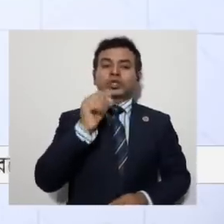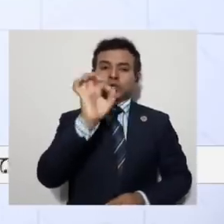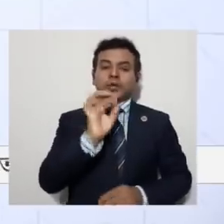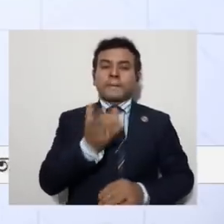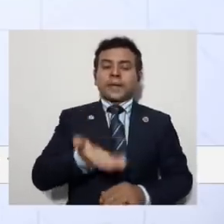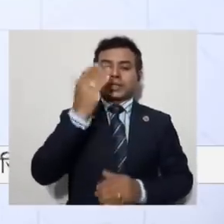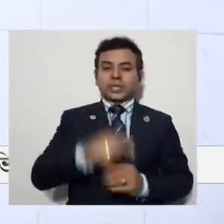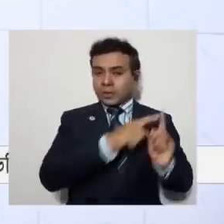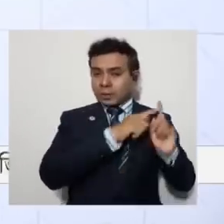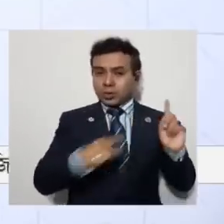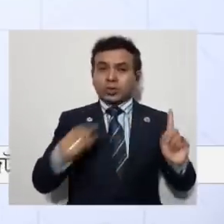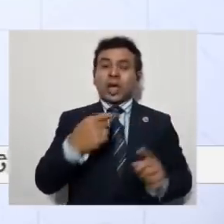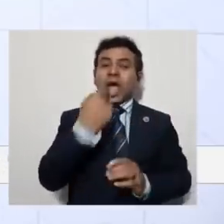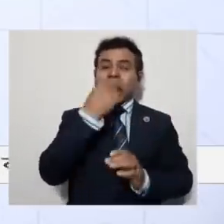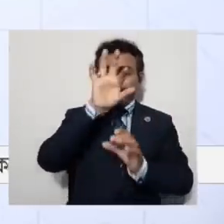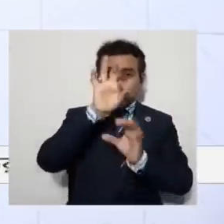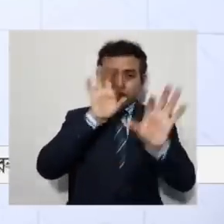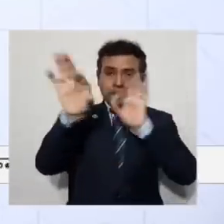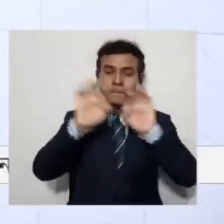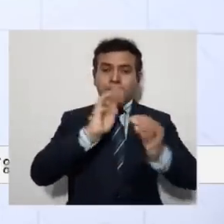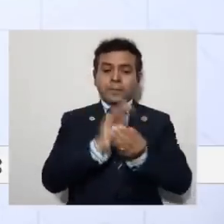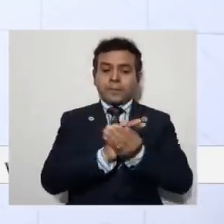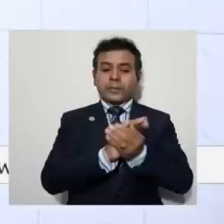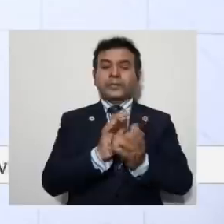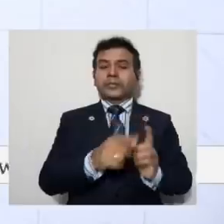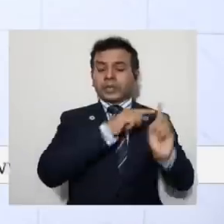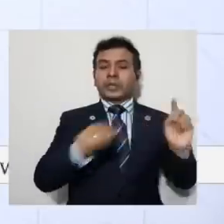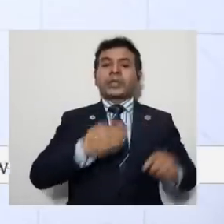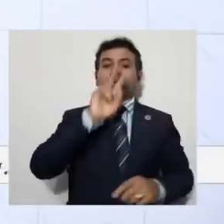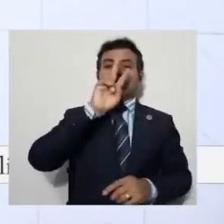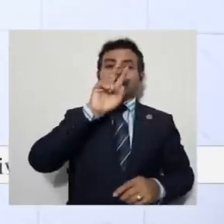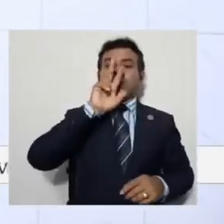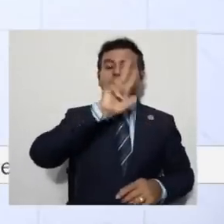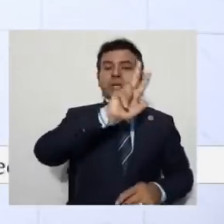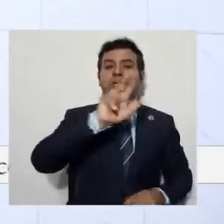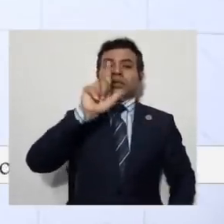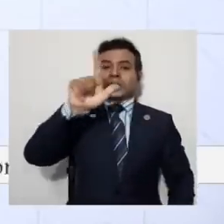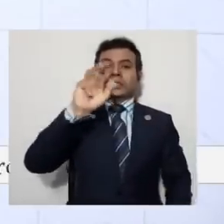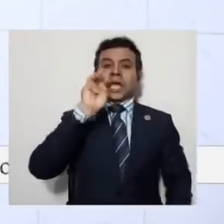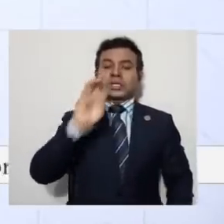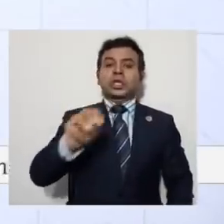চেয়ে 16.61% বেশি। এ পর্যন্ত নমুনা সংগৃহীত হয়েছে